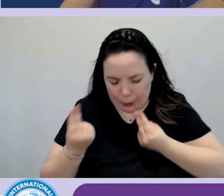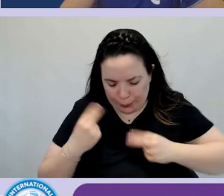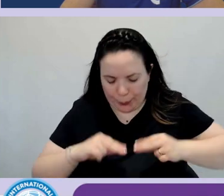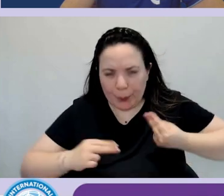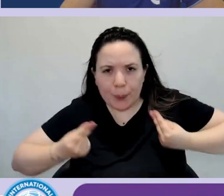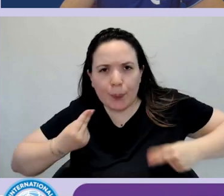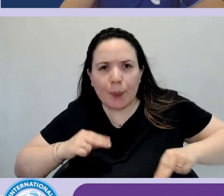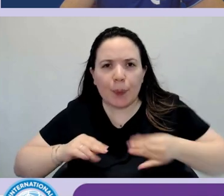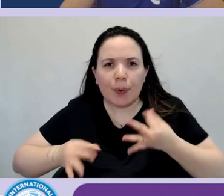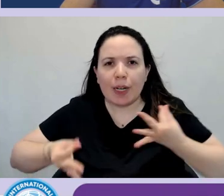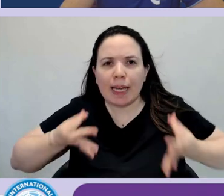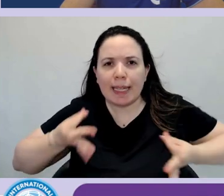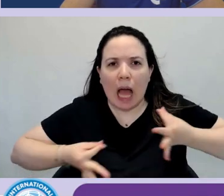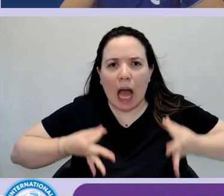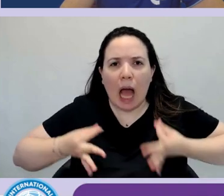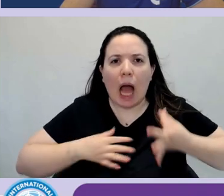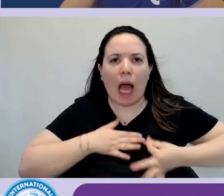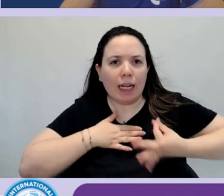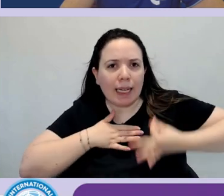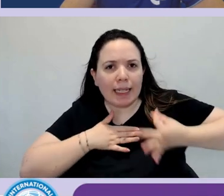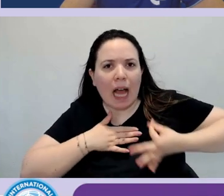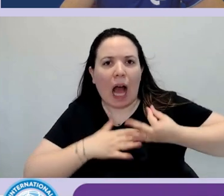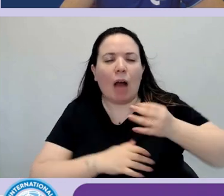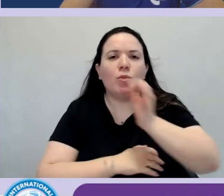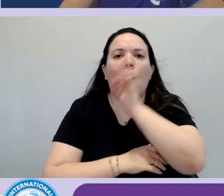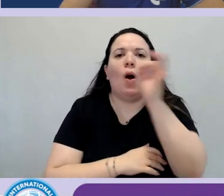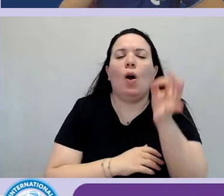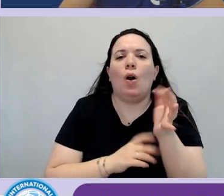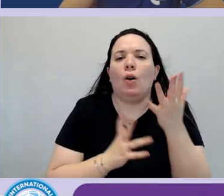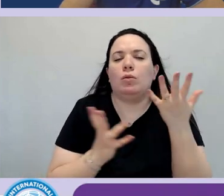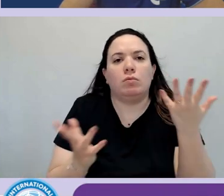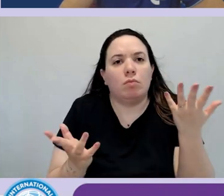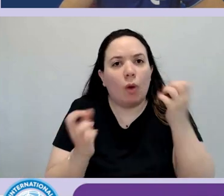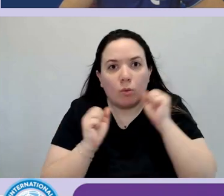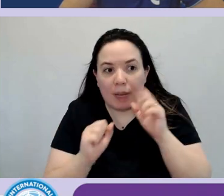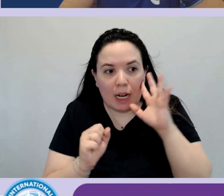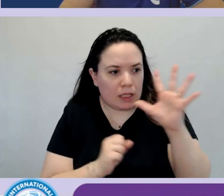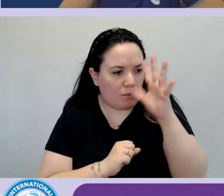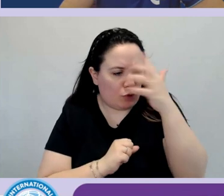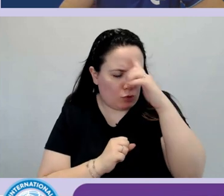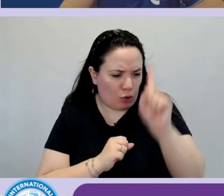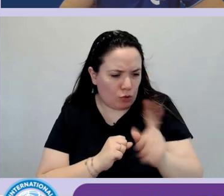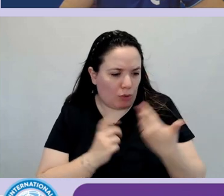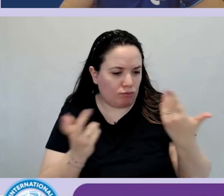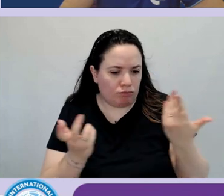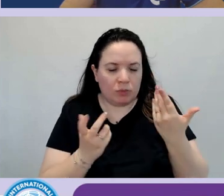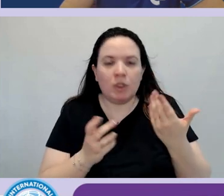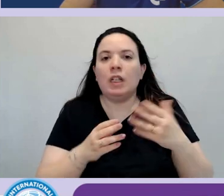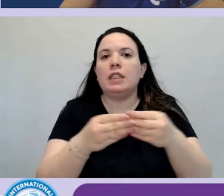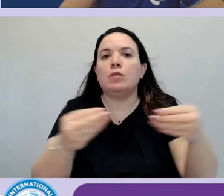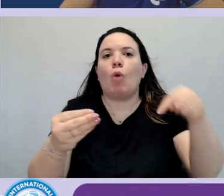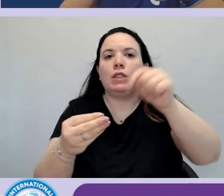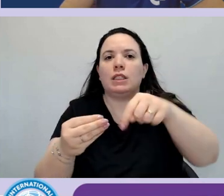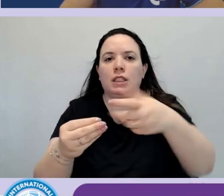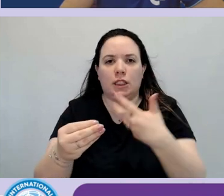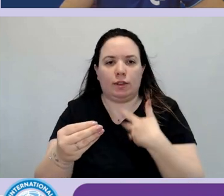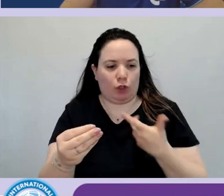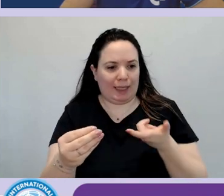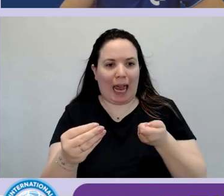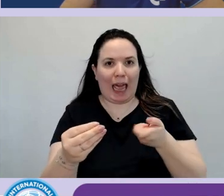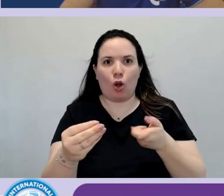disegni sul vestito a per esempio non so il telecomando di un